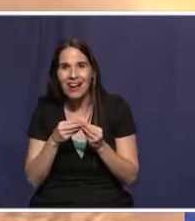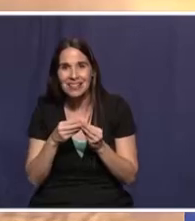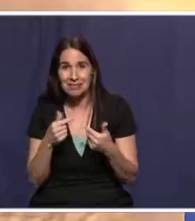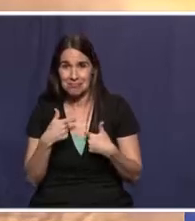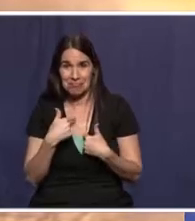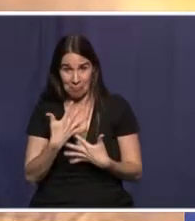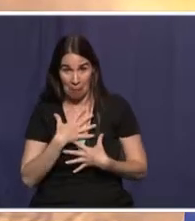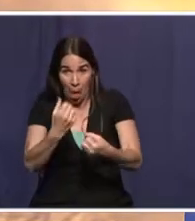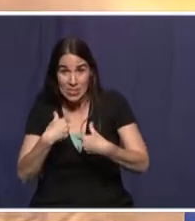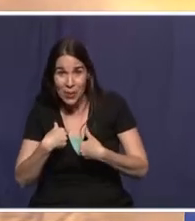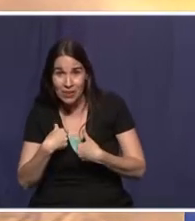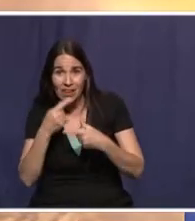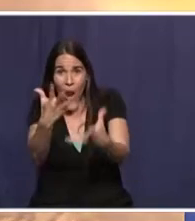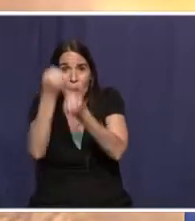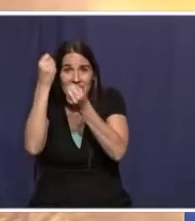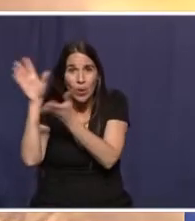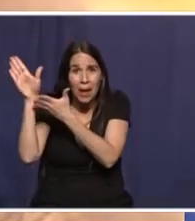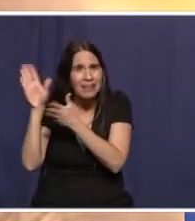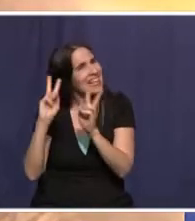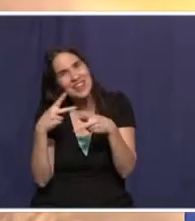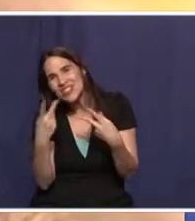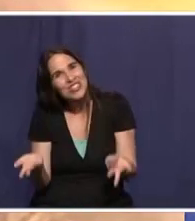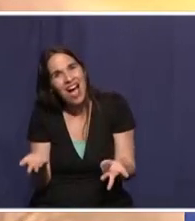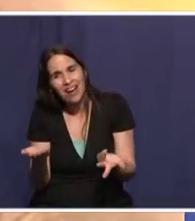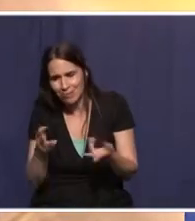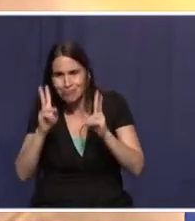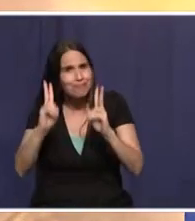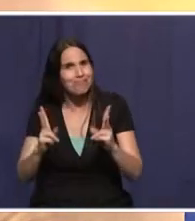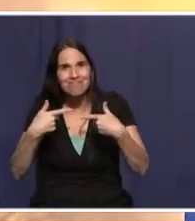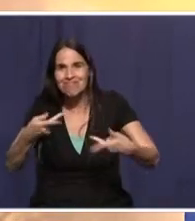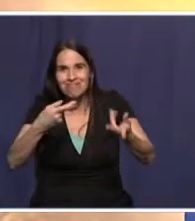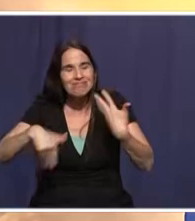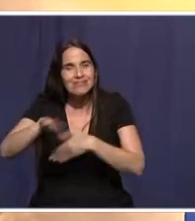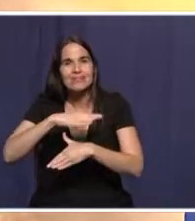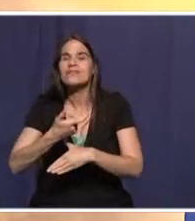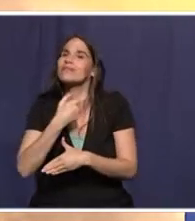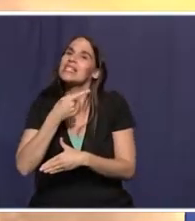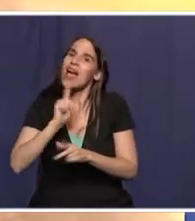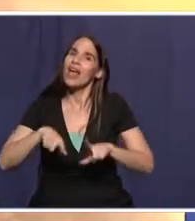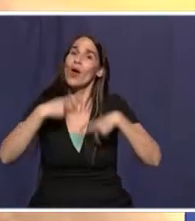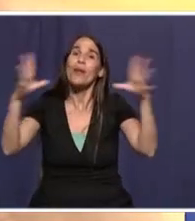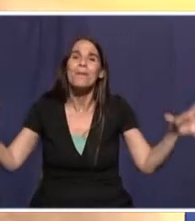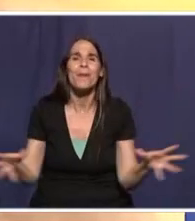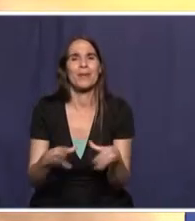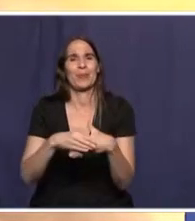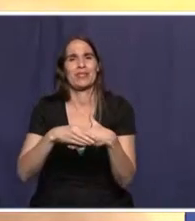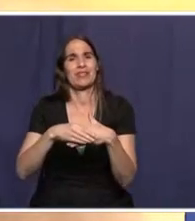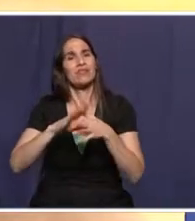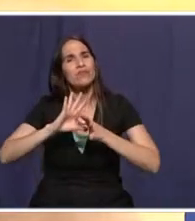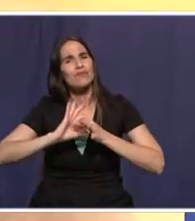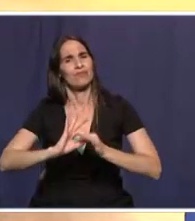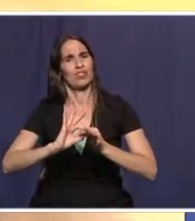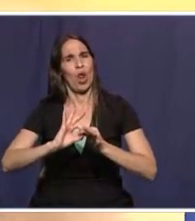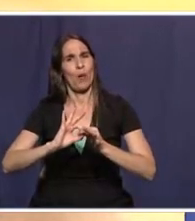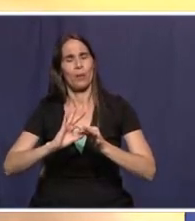אותי ואני לא אוכל להוציא אתכם. איזה עוד ברירה יש לנו חוץ מאשר לחיות בפיוס בשלום? הרי